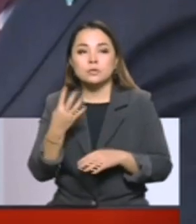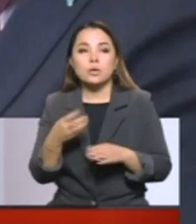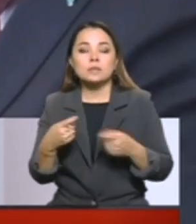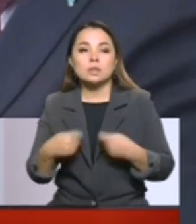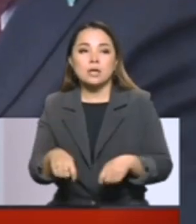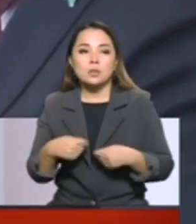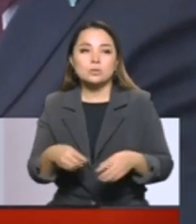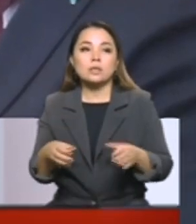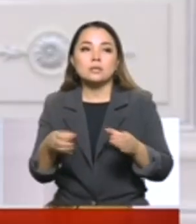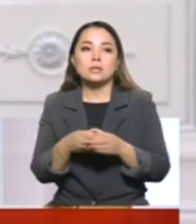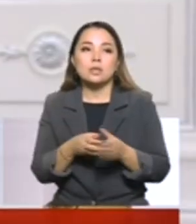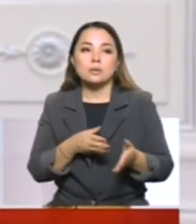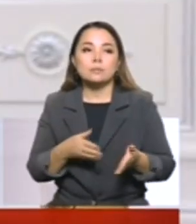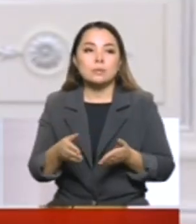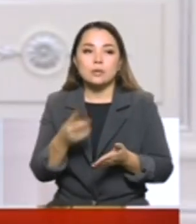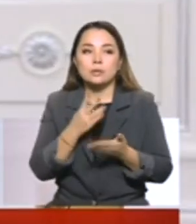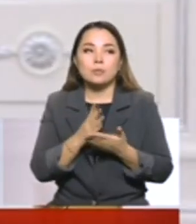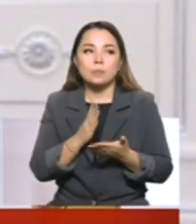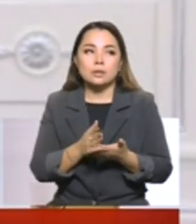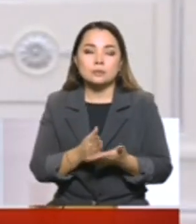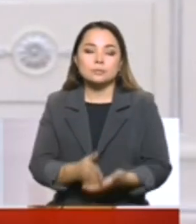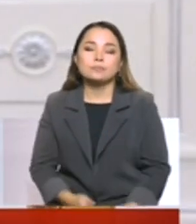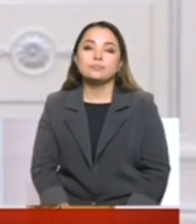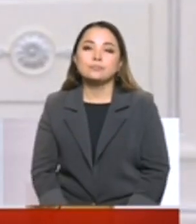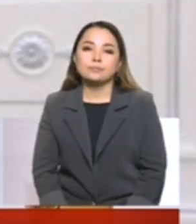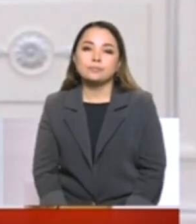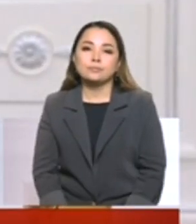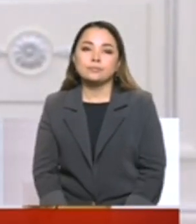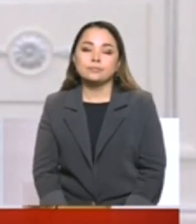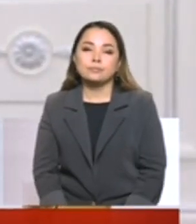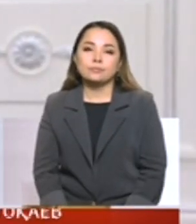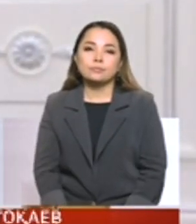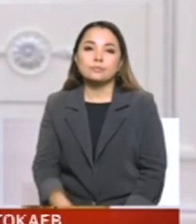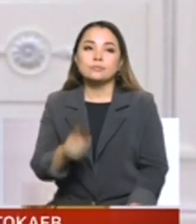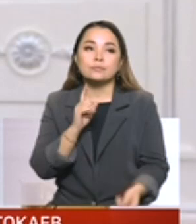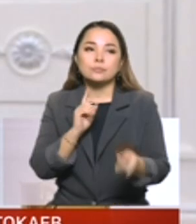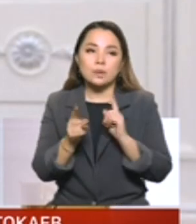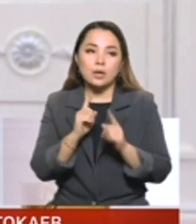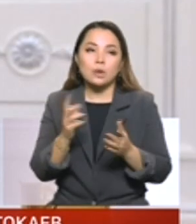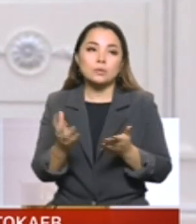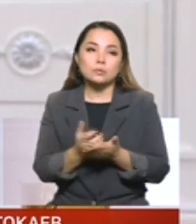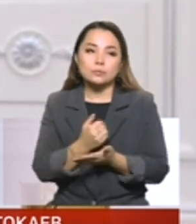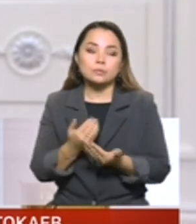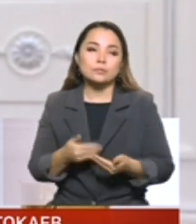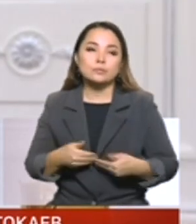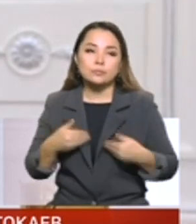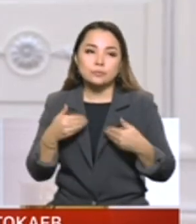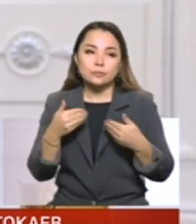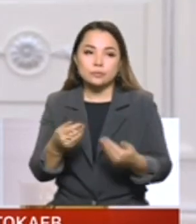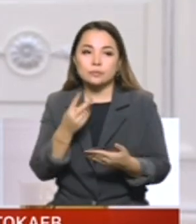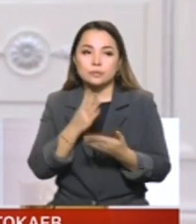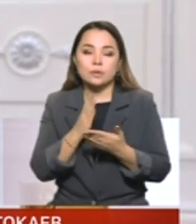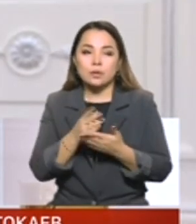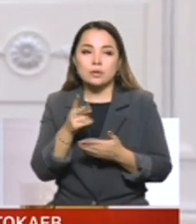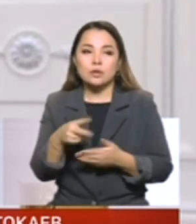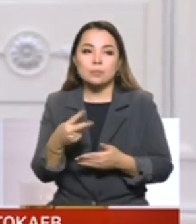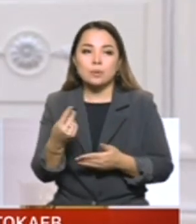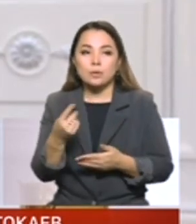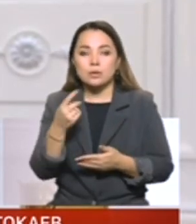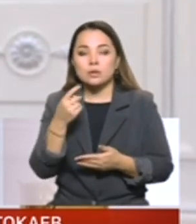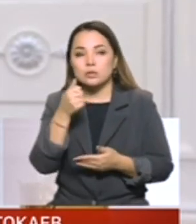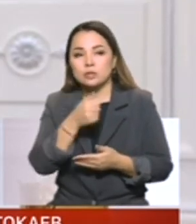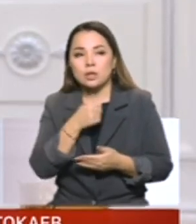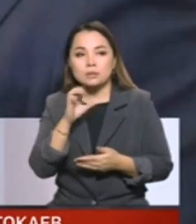сауда серіктестерінің бірі. Зирвемізде жасаған башарылы саммитті табысты өткізуіңізбен құттықтаймын. 2021